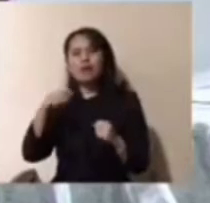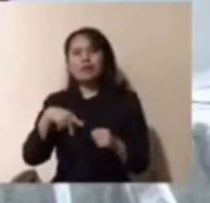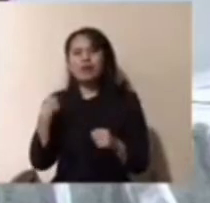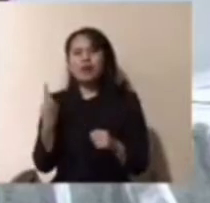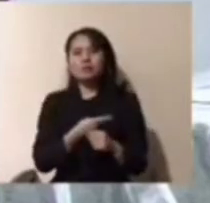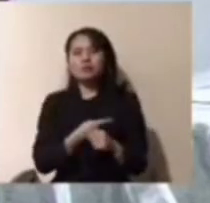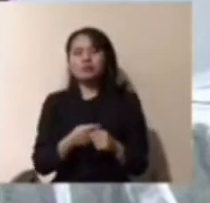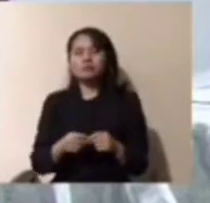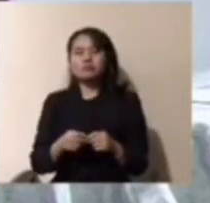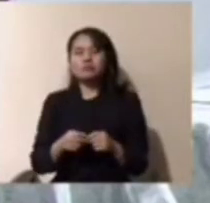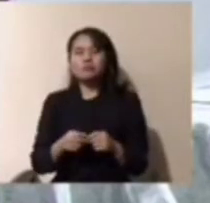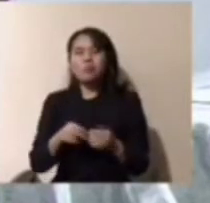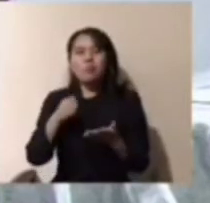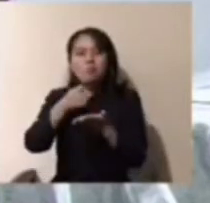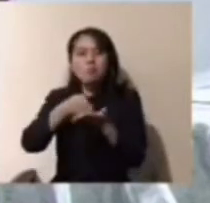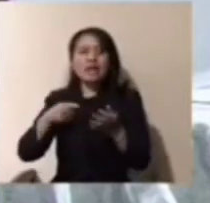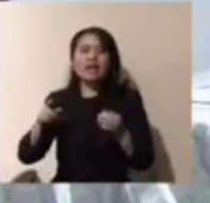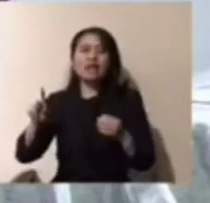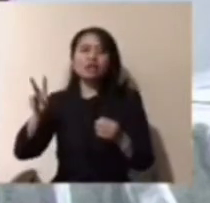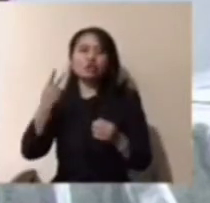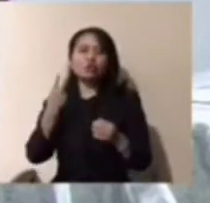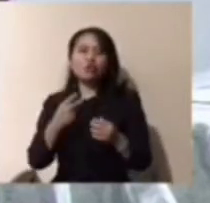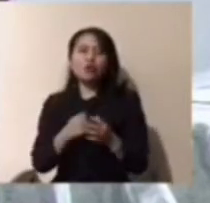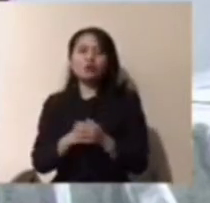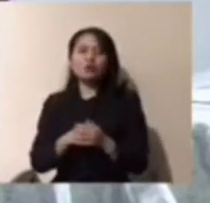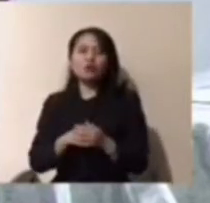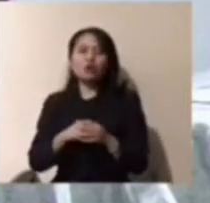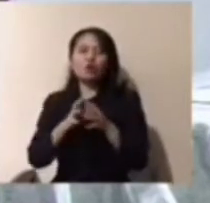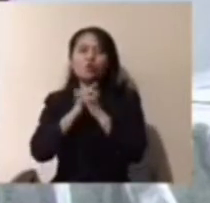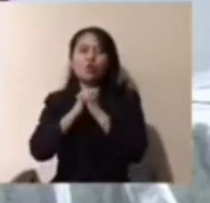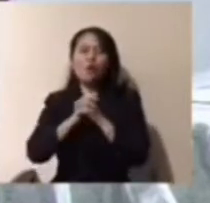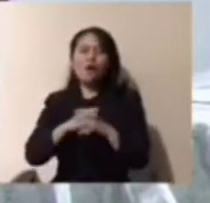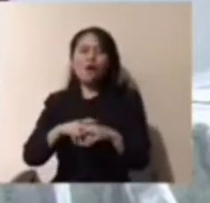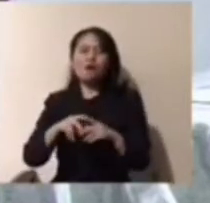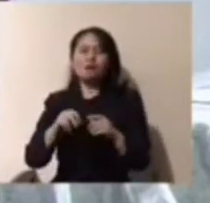Bagian kedua, doa profasi tanah air ini